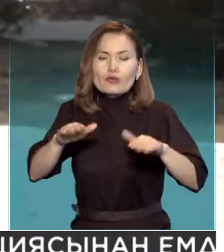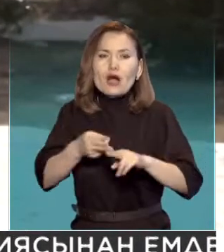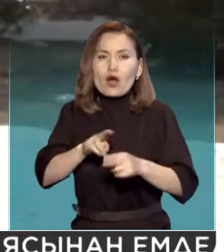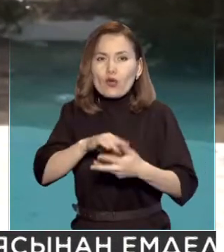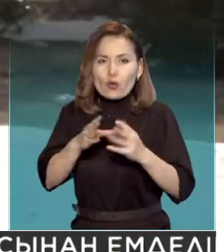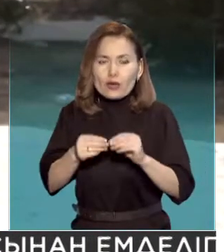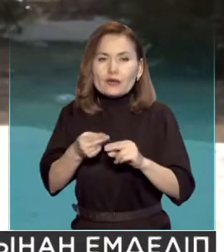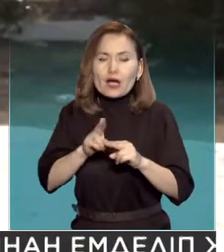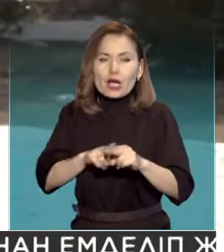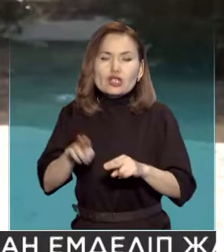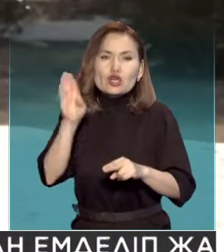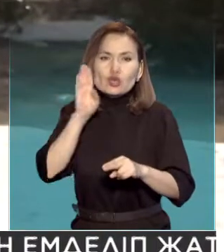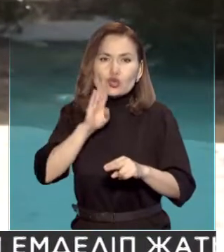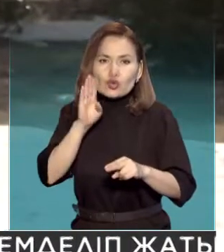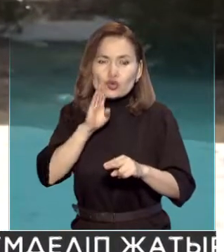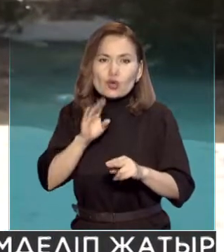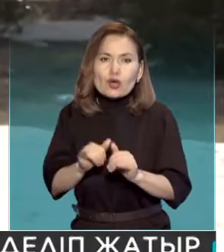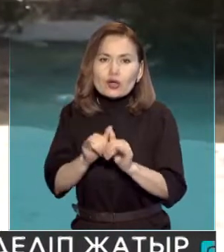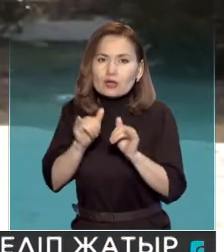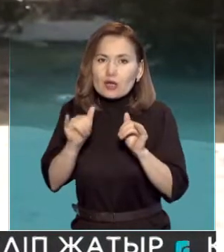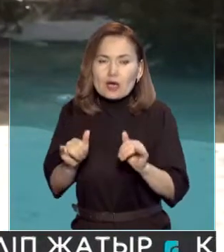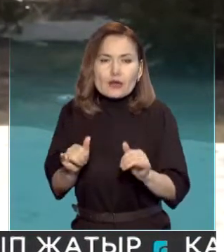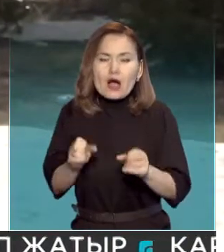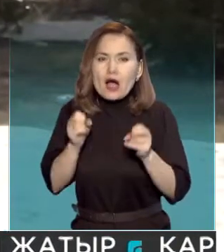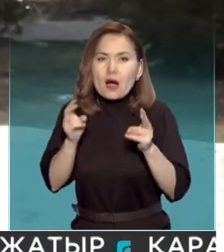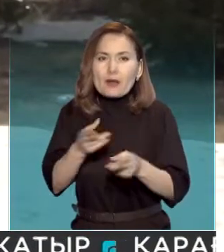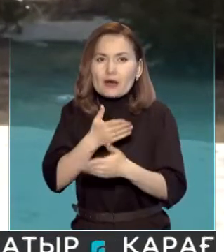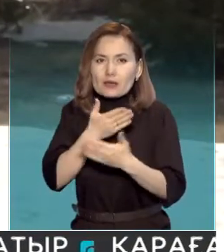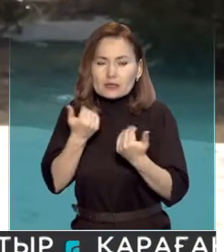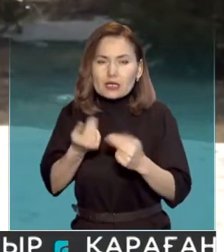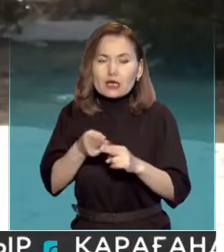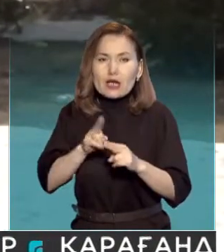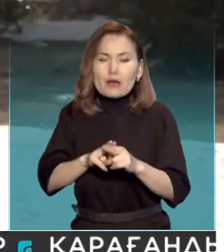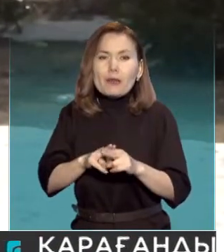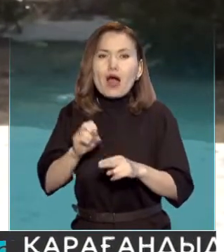қалыпты. Су тасқыны жылдағы мөлшерден көп болмайды. Сәуірдің